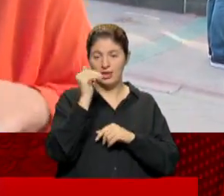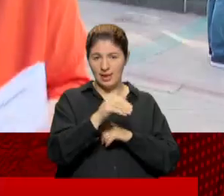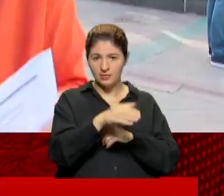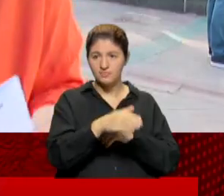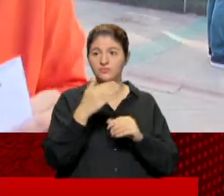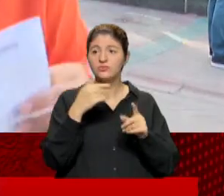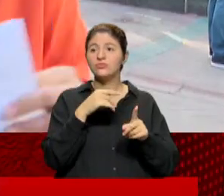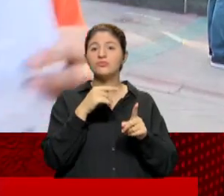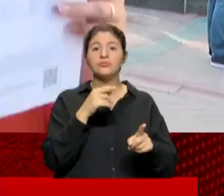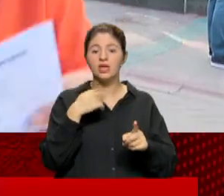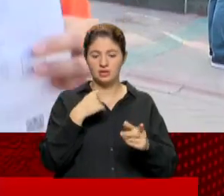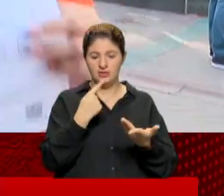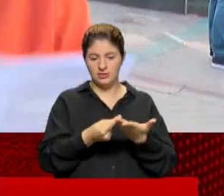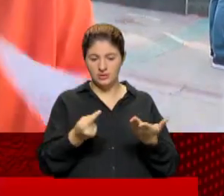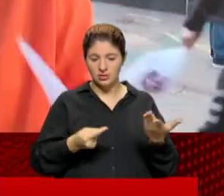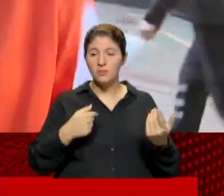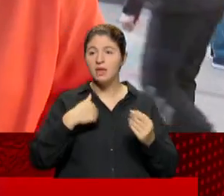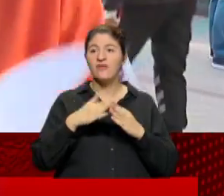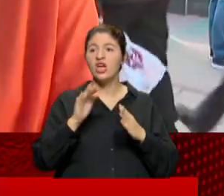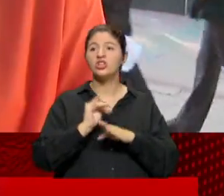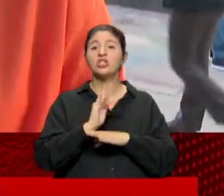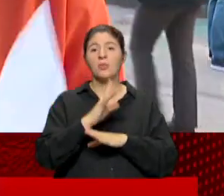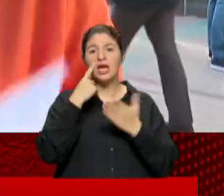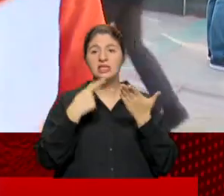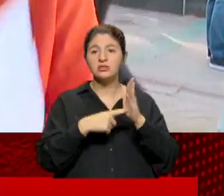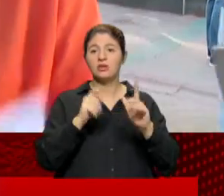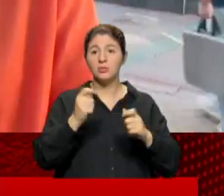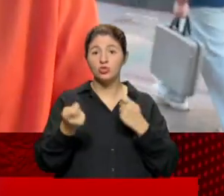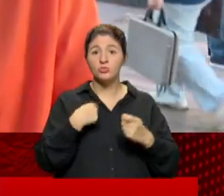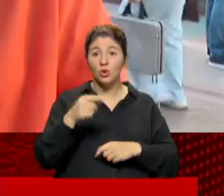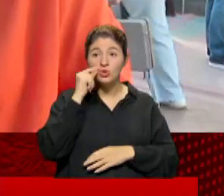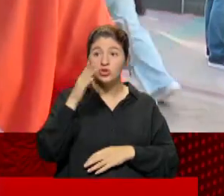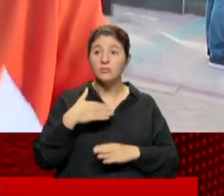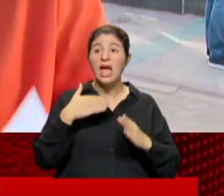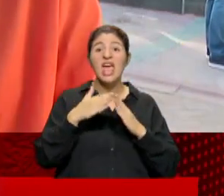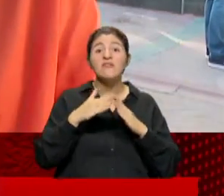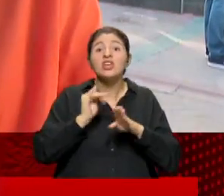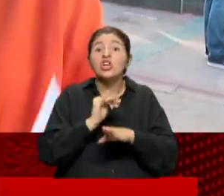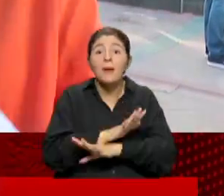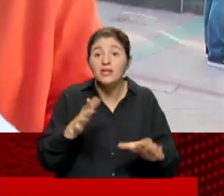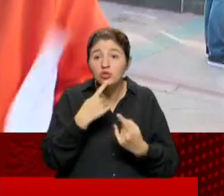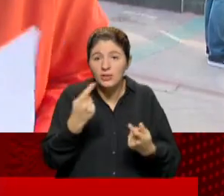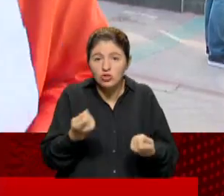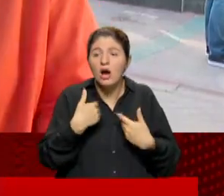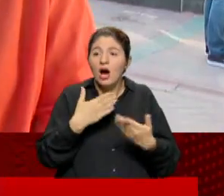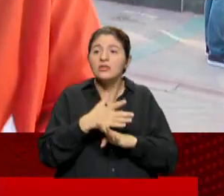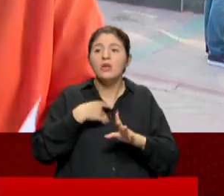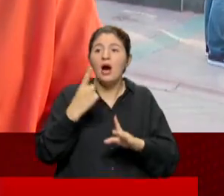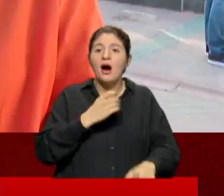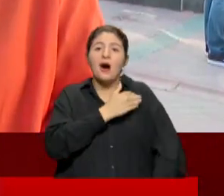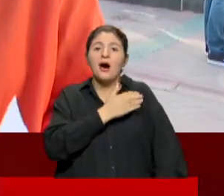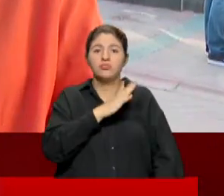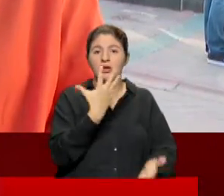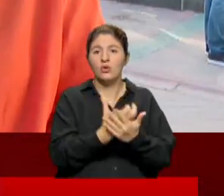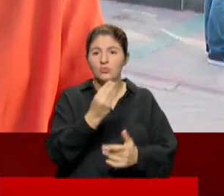dilekçeden sonra bizim evimizde yaşamıyor diye ispat etmeye çalışıyoruz biz o kişiyi evimizde yaşamadığını Aslında bize hiç sorulmadan